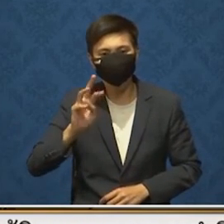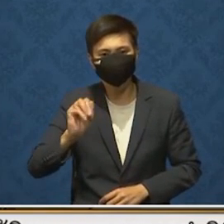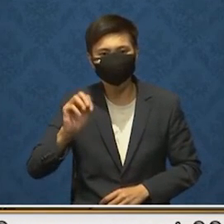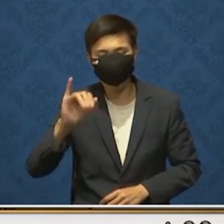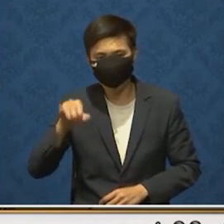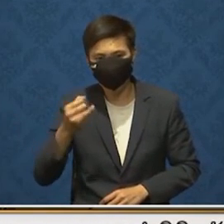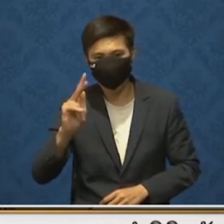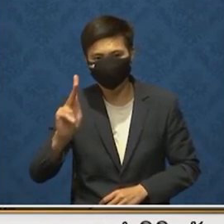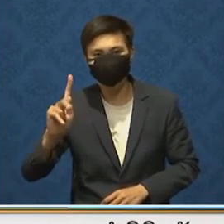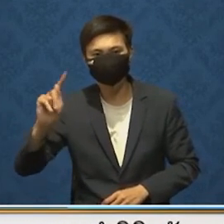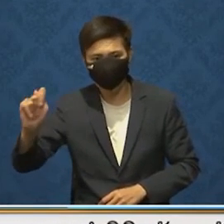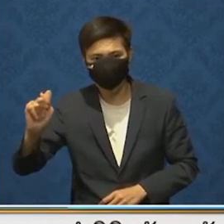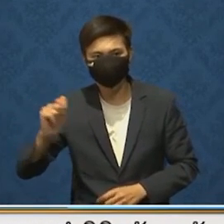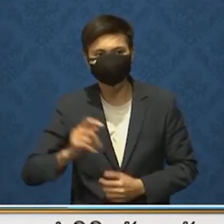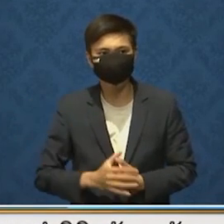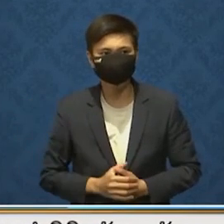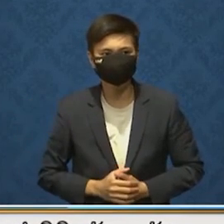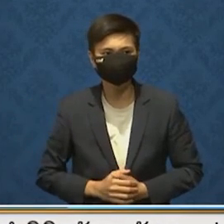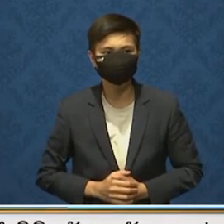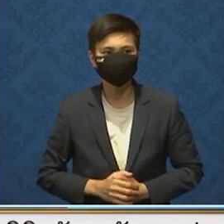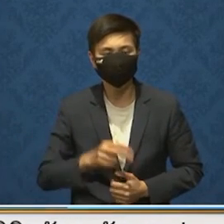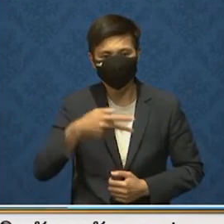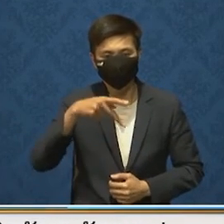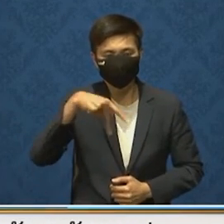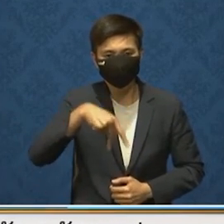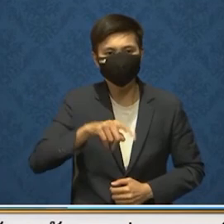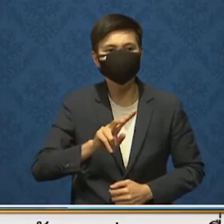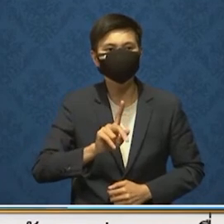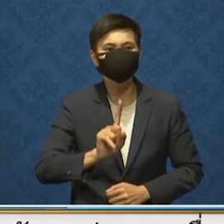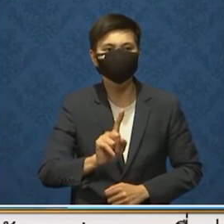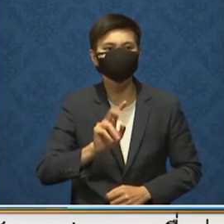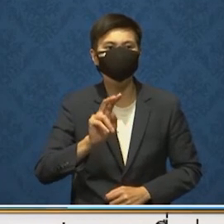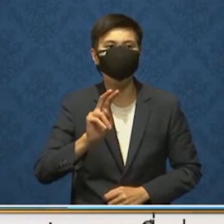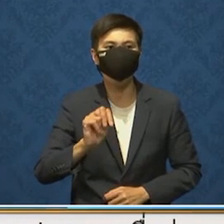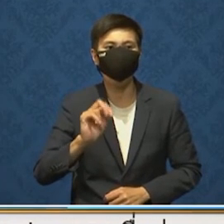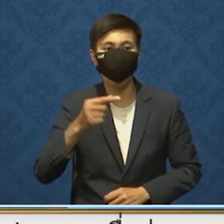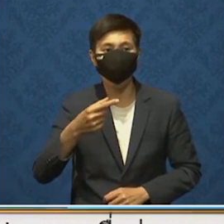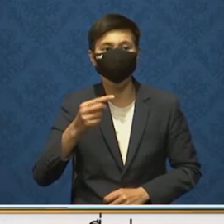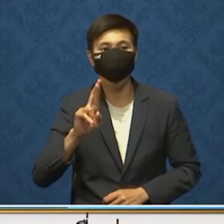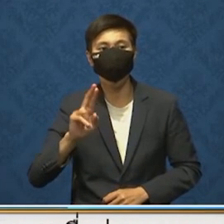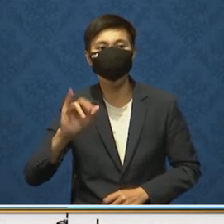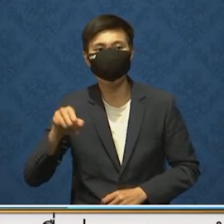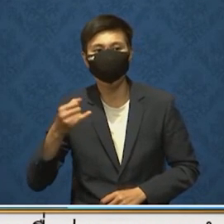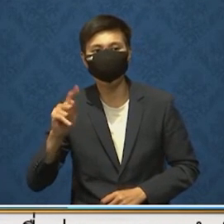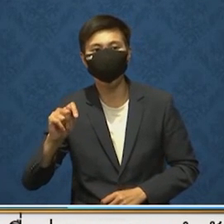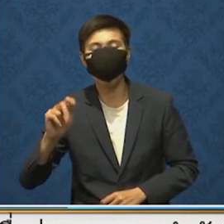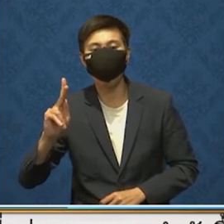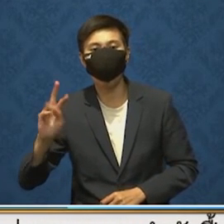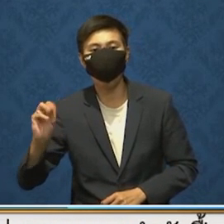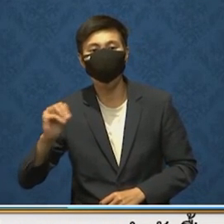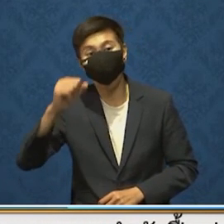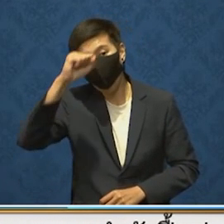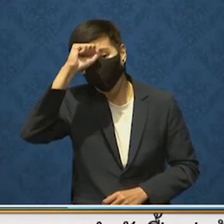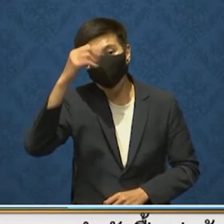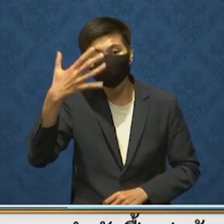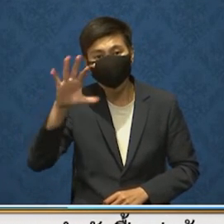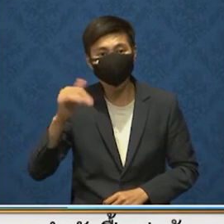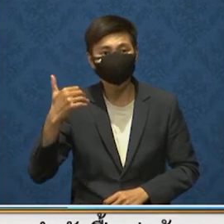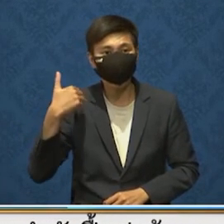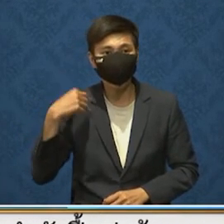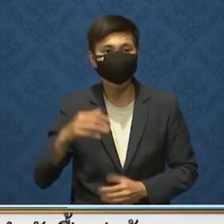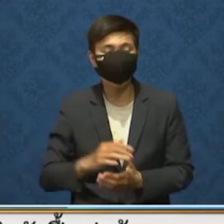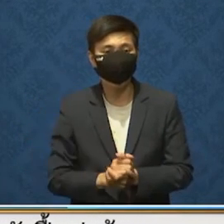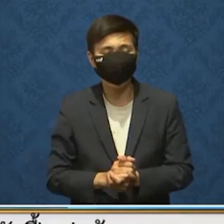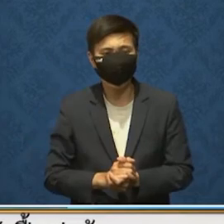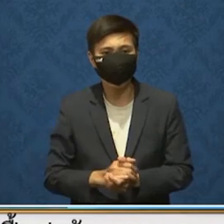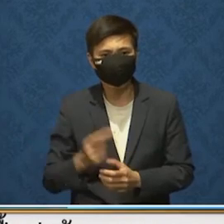บเมื่โงโ้วนะครับผลเด็ประยุดหรอคประยดจรมใเราค